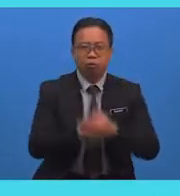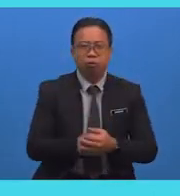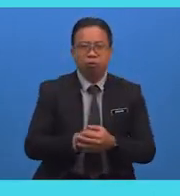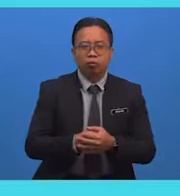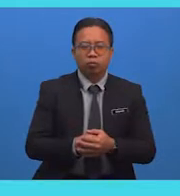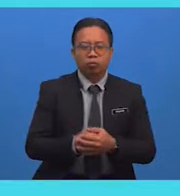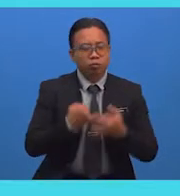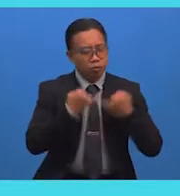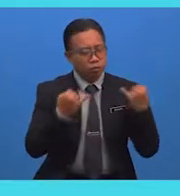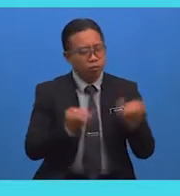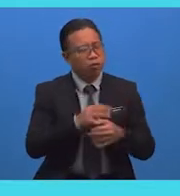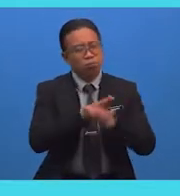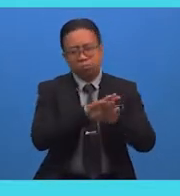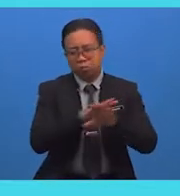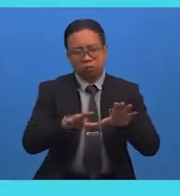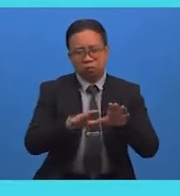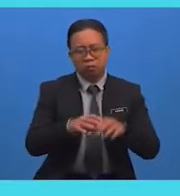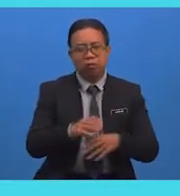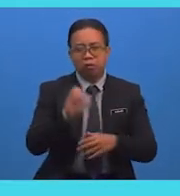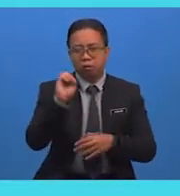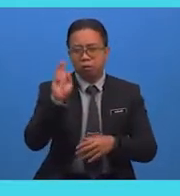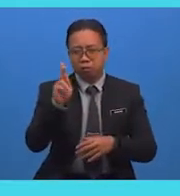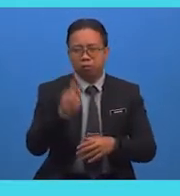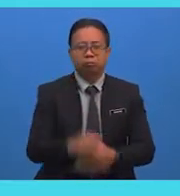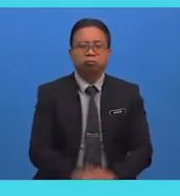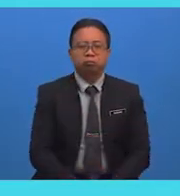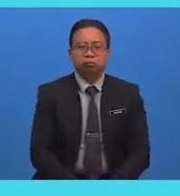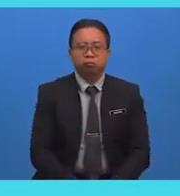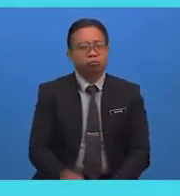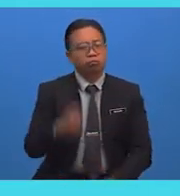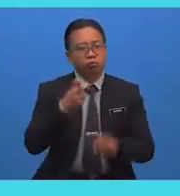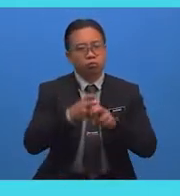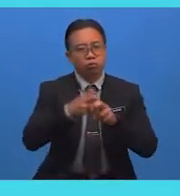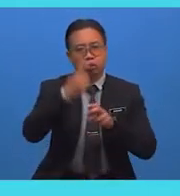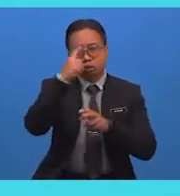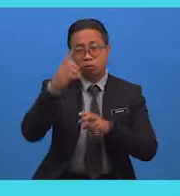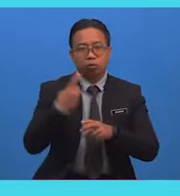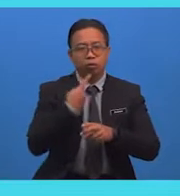jiwa tidak tenang. Apabila dilanda satu masalah, sukar untuk